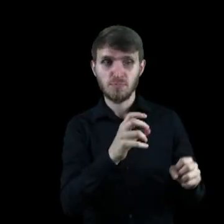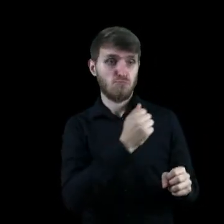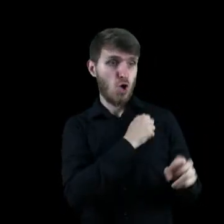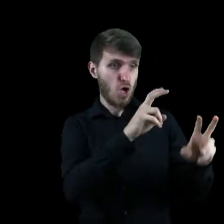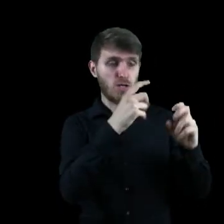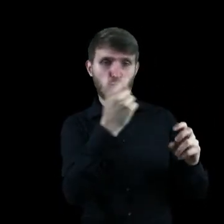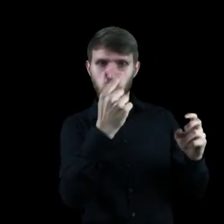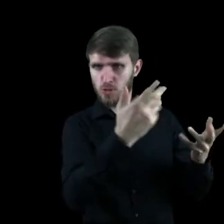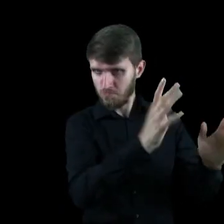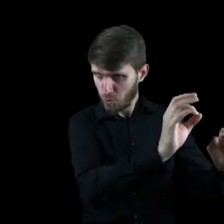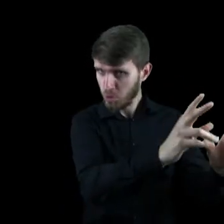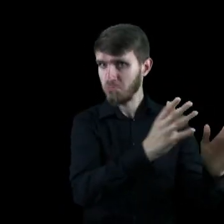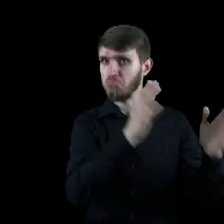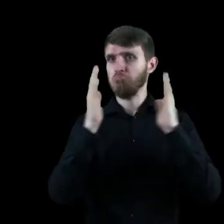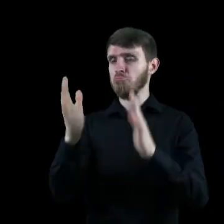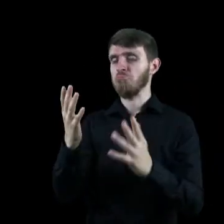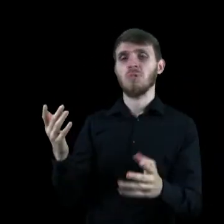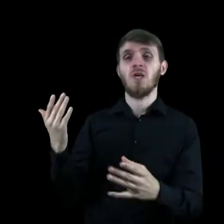zaciągając dług,